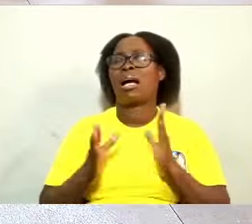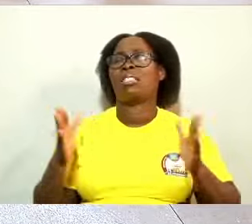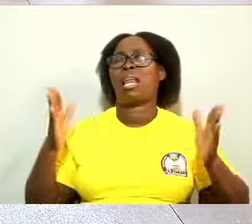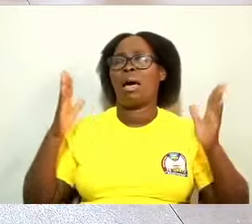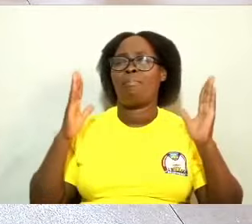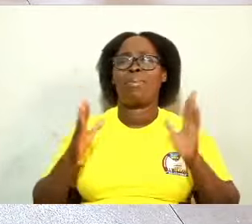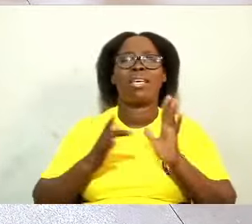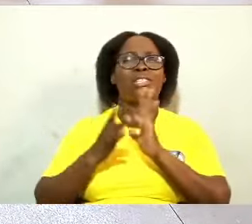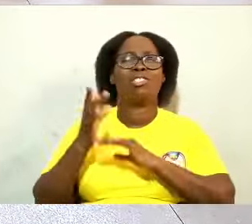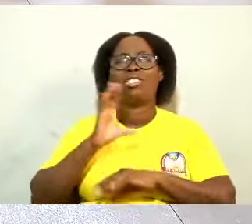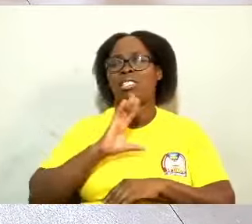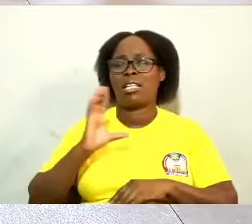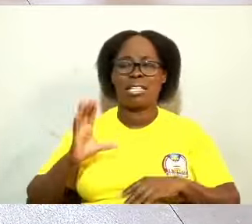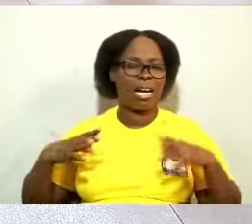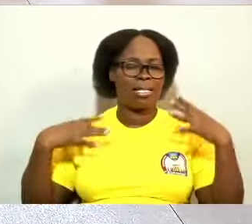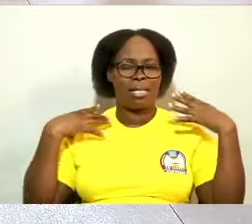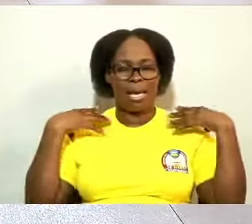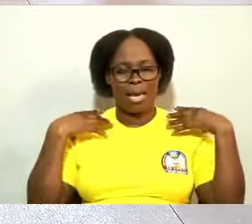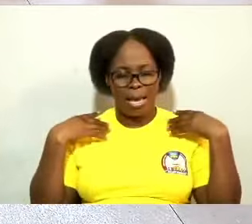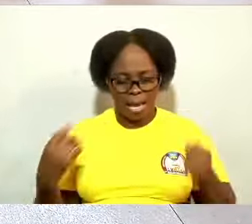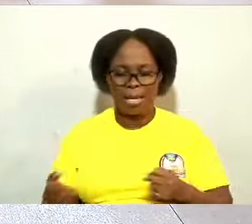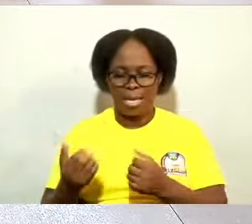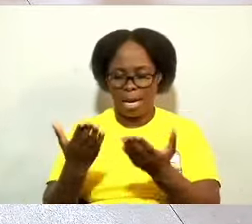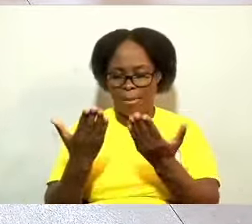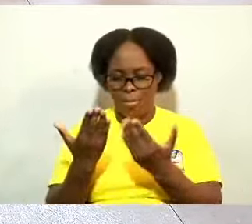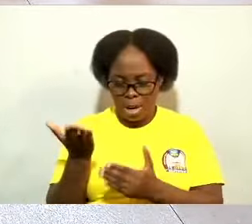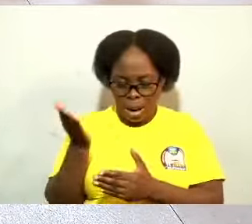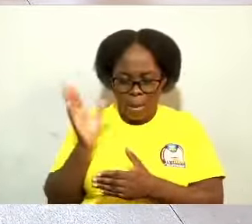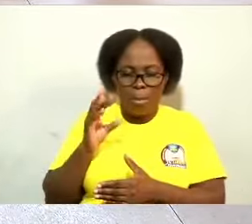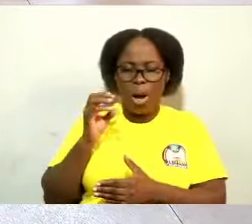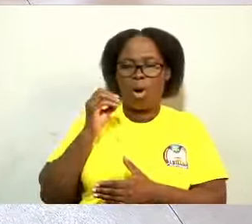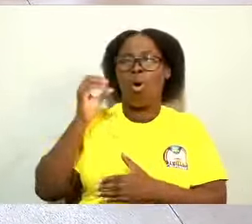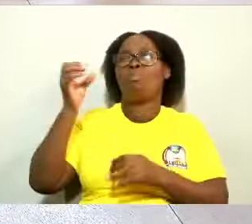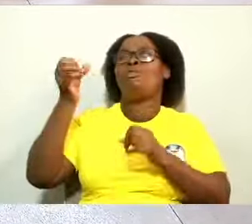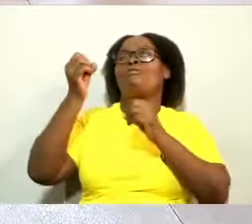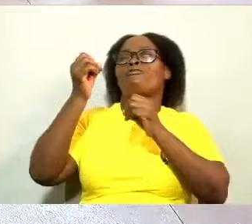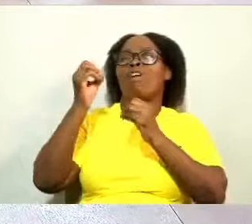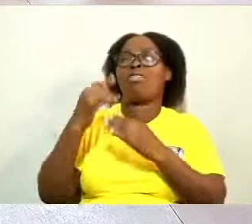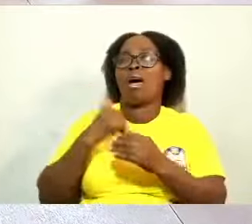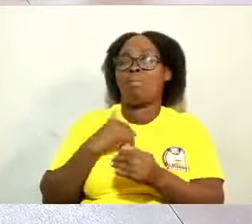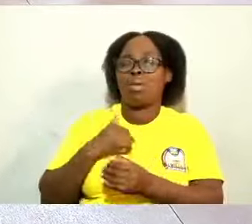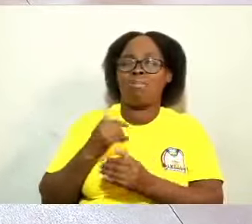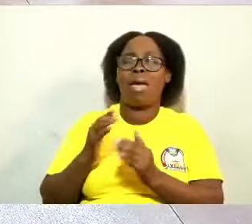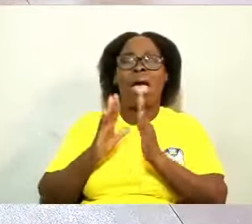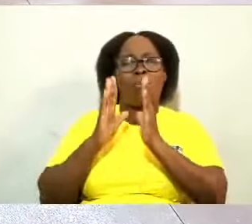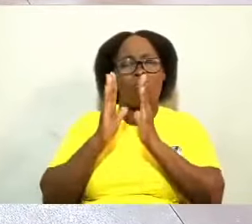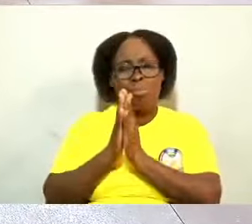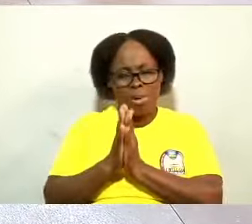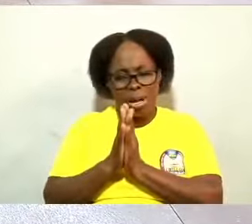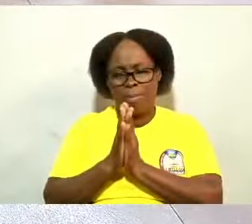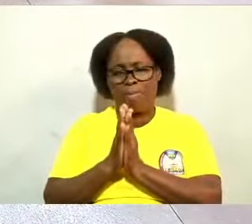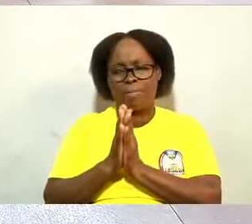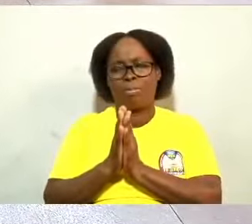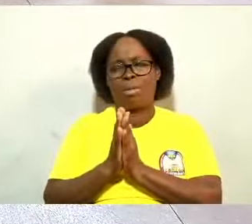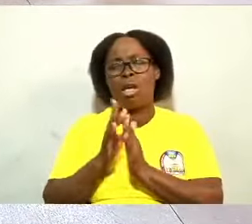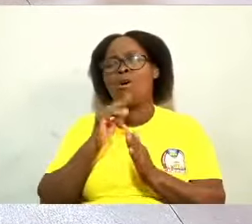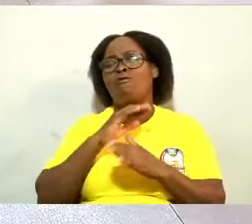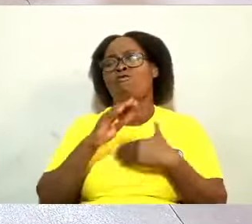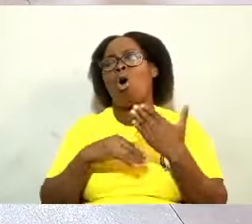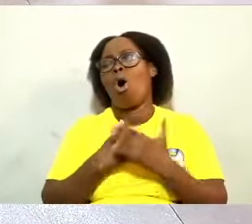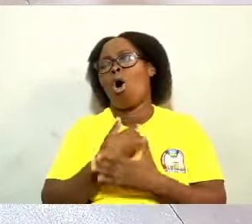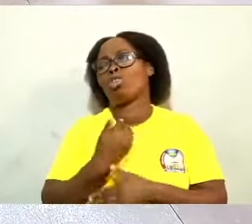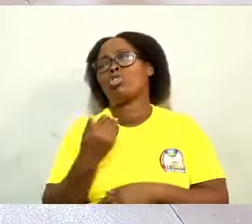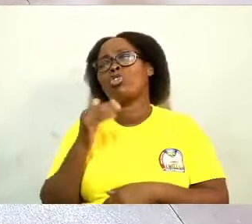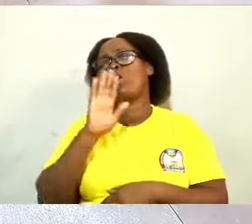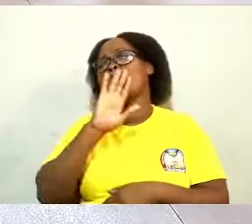Kristo awaponye na kuwarejesha. Baba, ninaleta maombi ya watoto